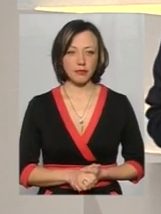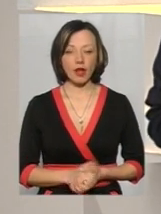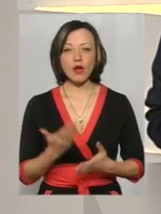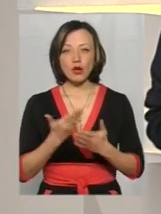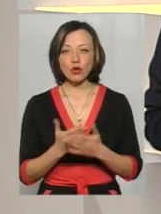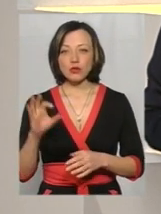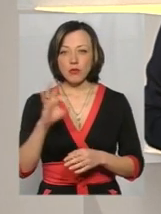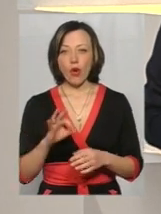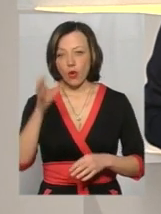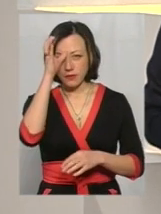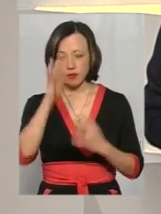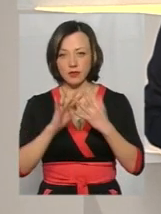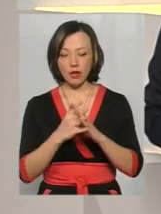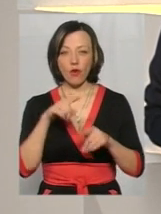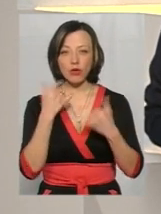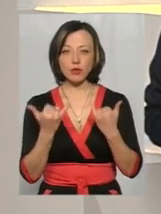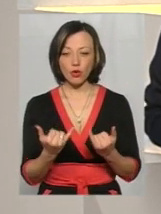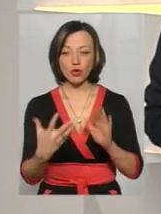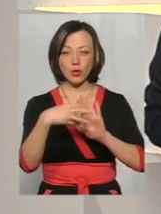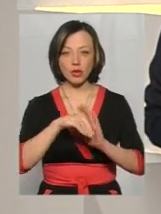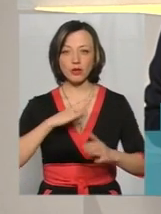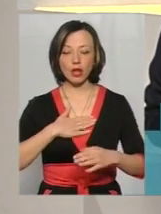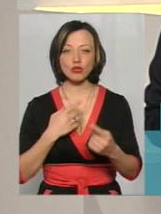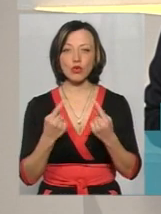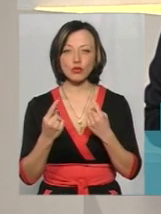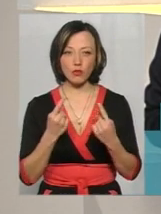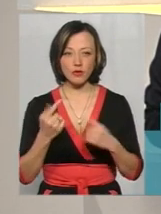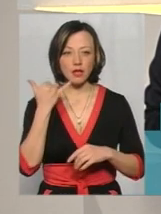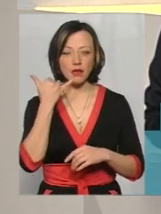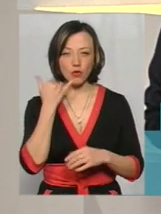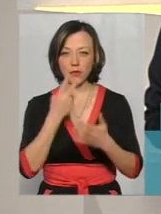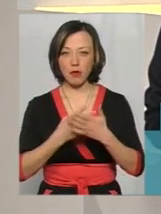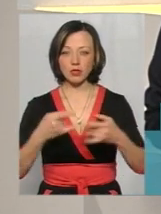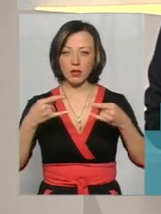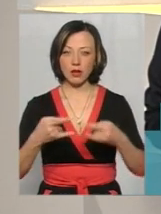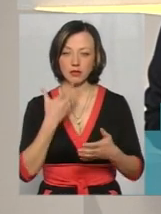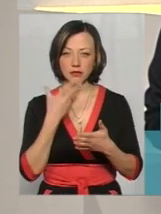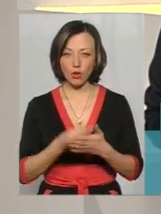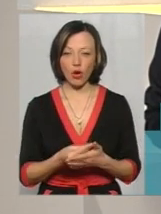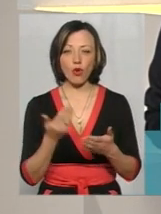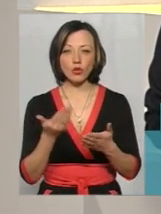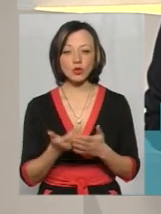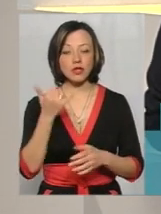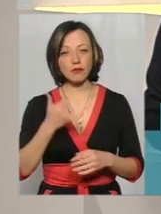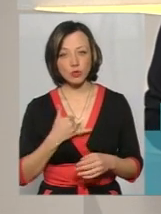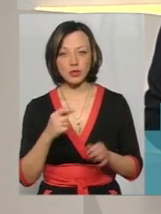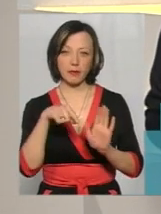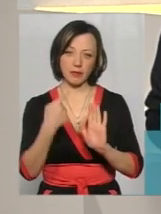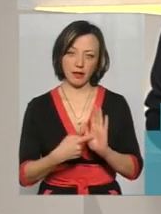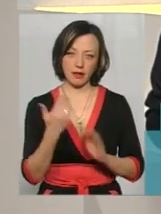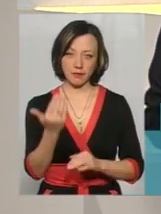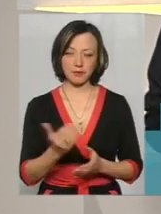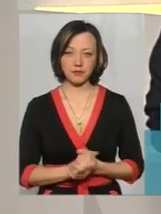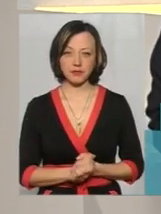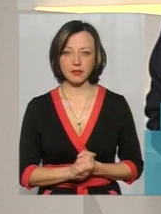Отож, про освіту на селі говоримо сьогодні. Ви можете доєднатись до нашої розмови. Телефони бачите на своїх екранах, отож телефонуйте, задавайте ваші